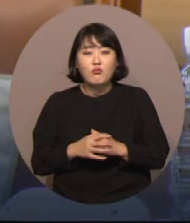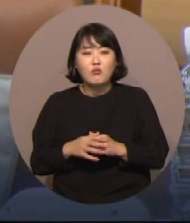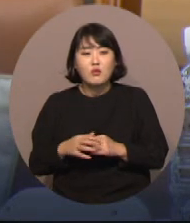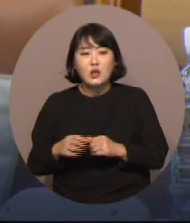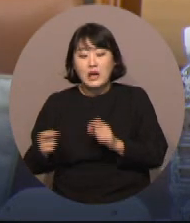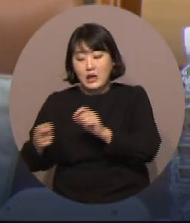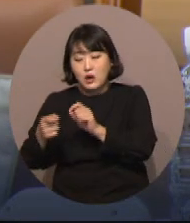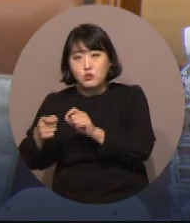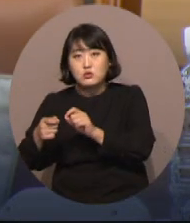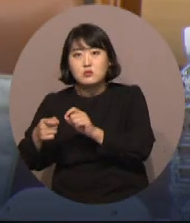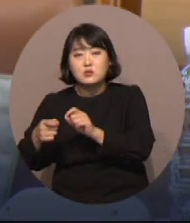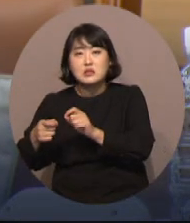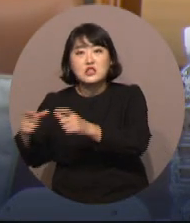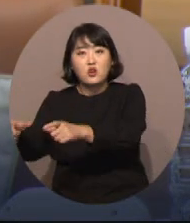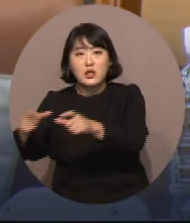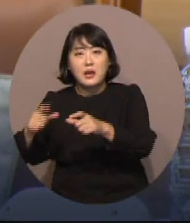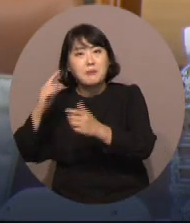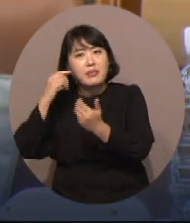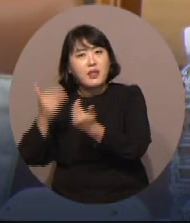지하체의 반발도